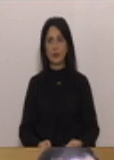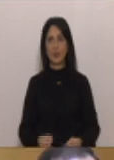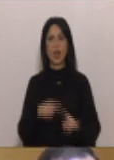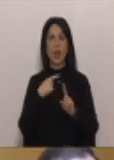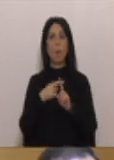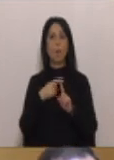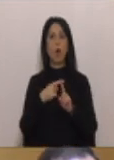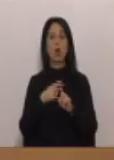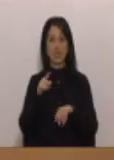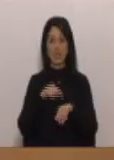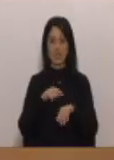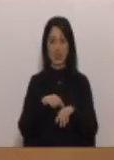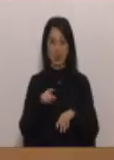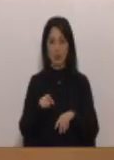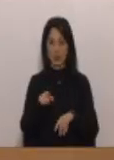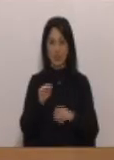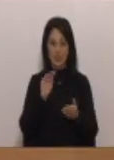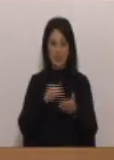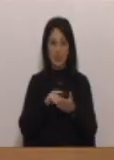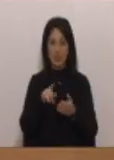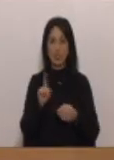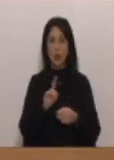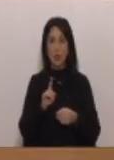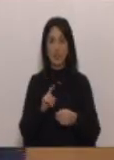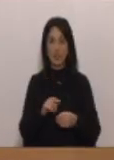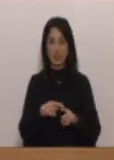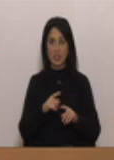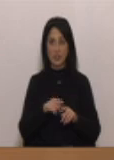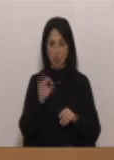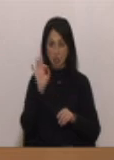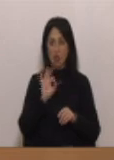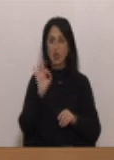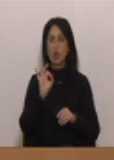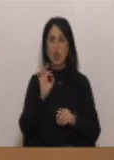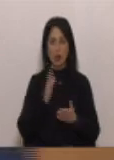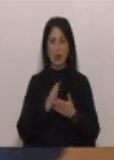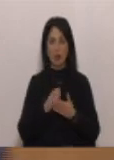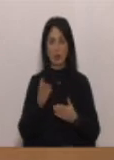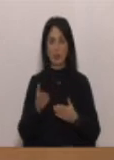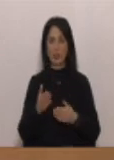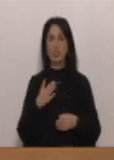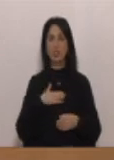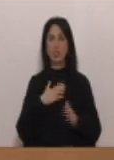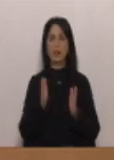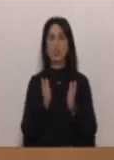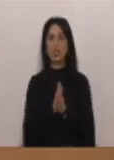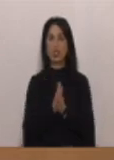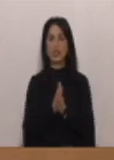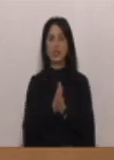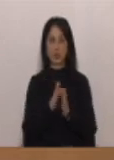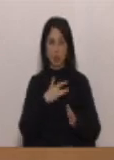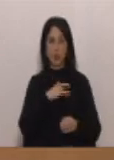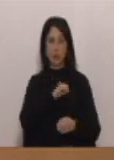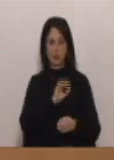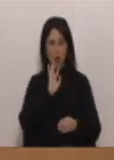პოზიტიურად რო არის განწყობილი თქვენ სიმართლე, ისიც კი გიწევთ ხო, ხედავთ რომ მილევად რეჟიმში ხართ გადასული რა. ხო და ჩემი თხოვნა, მაინც გულიმწყლებ